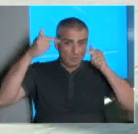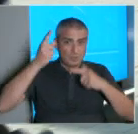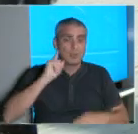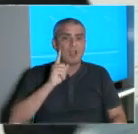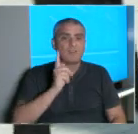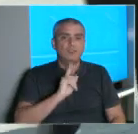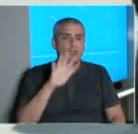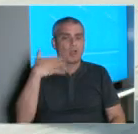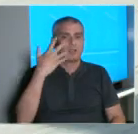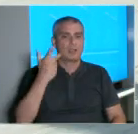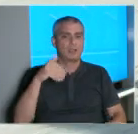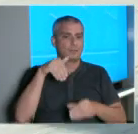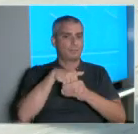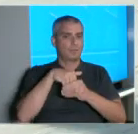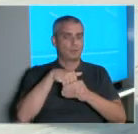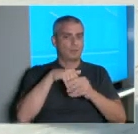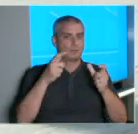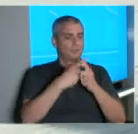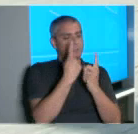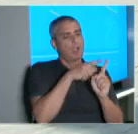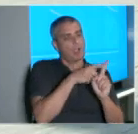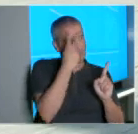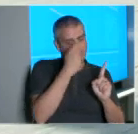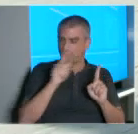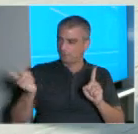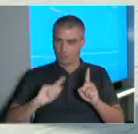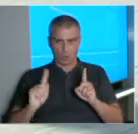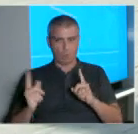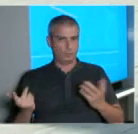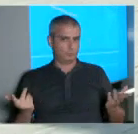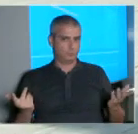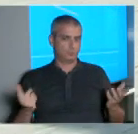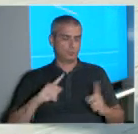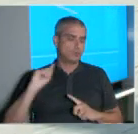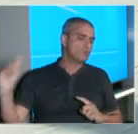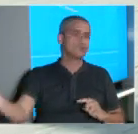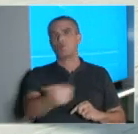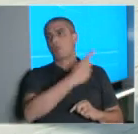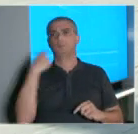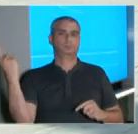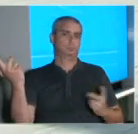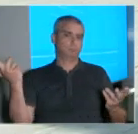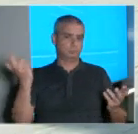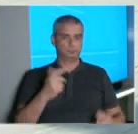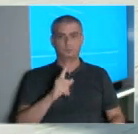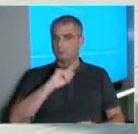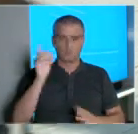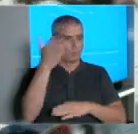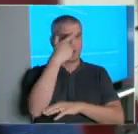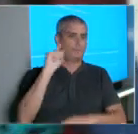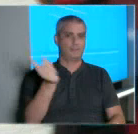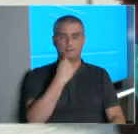אבל שלא יהיה במגזר אחד ולא במגזר שני. שיהיה בכל המגזרים ובכל